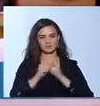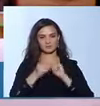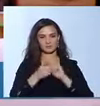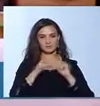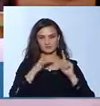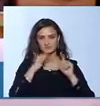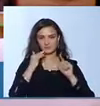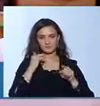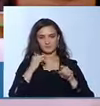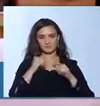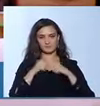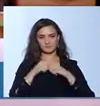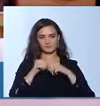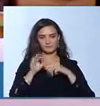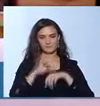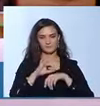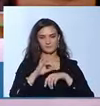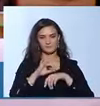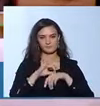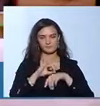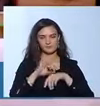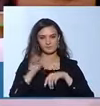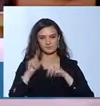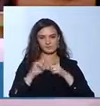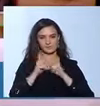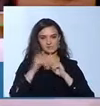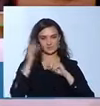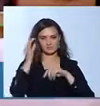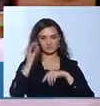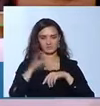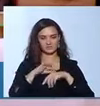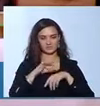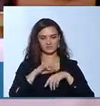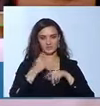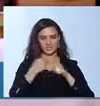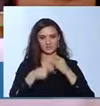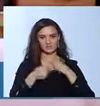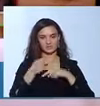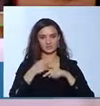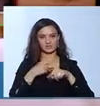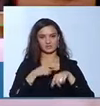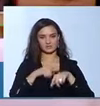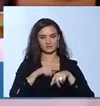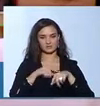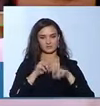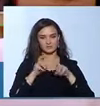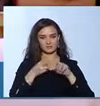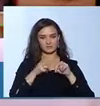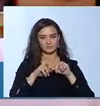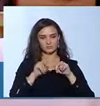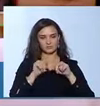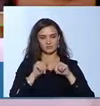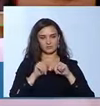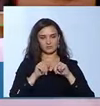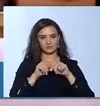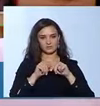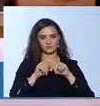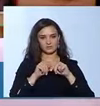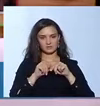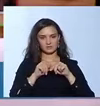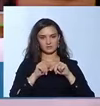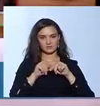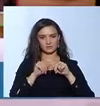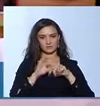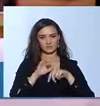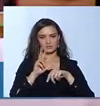ბევრი პაციენტი პირიქით თმის საფარველის აღდგენას აღნიშნავს ხოლმე, იმიტომ რომ ესტროგენის დონე, ანუ მაქალური